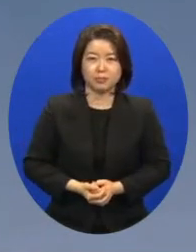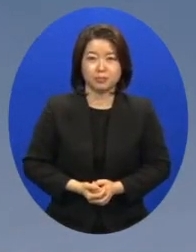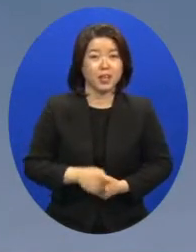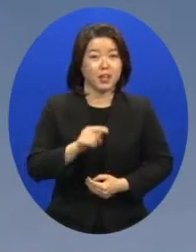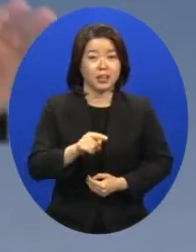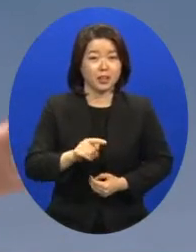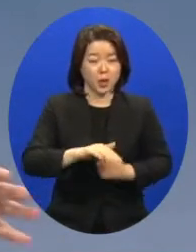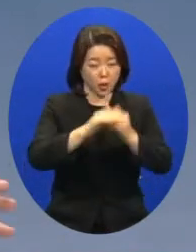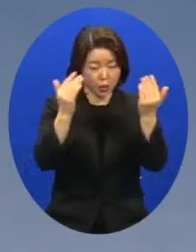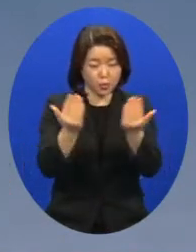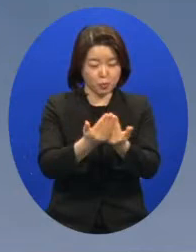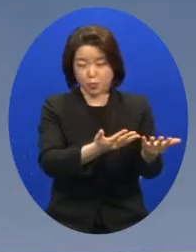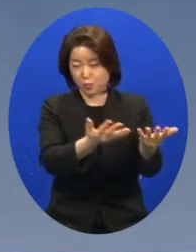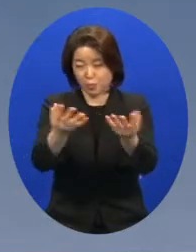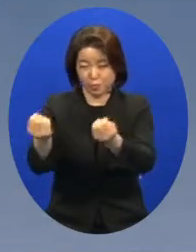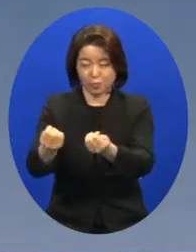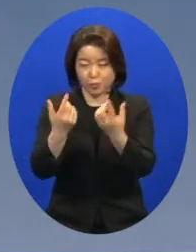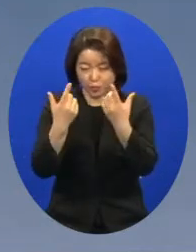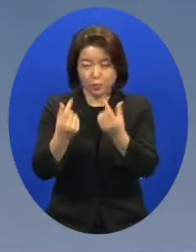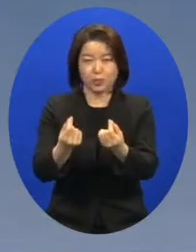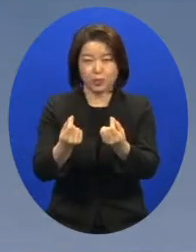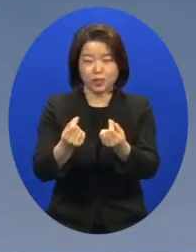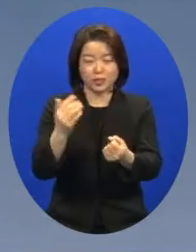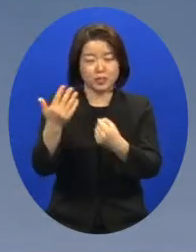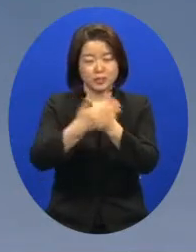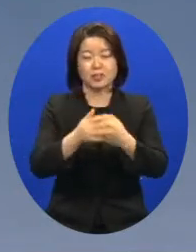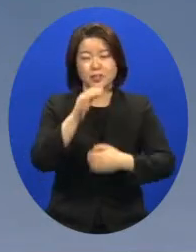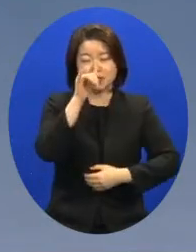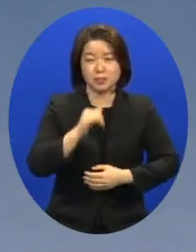이것은 우리 모두에게 주어지는 걸 냅니까